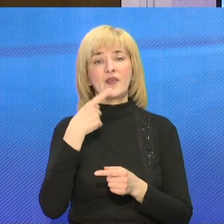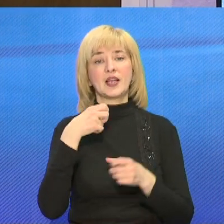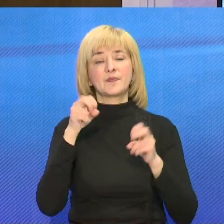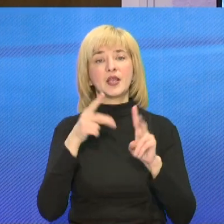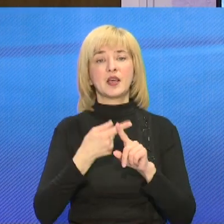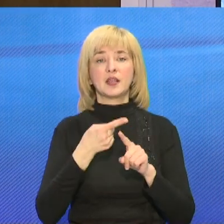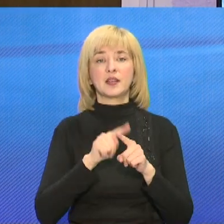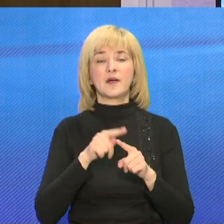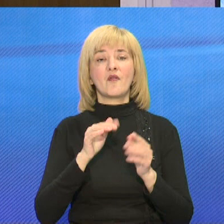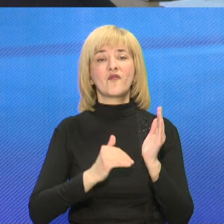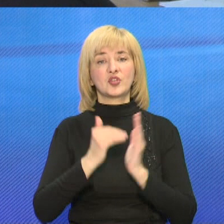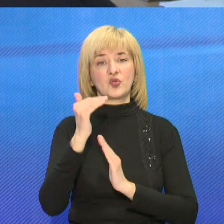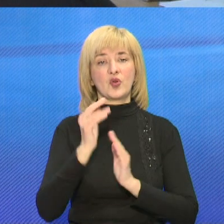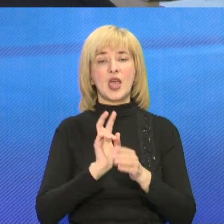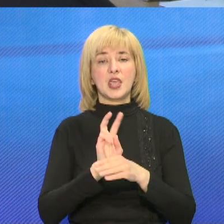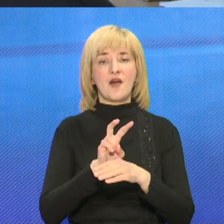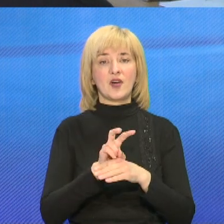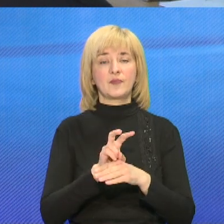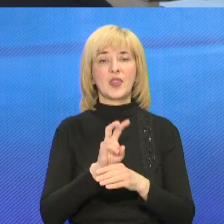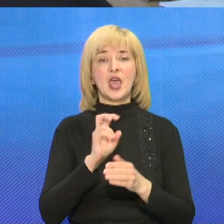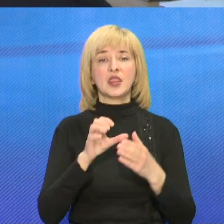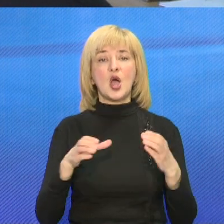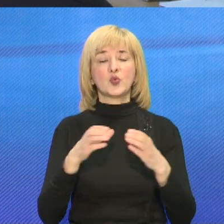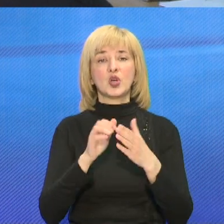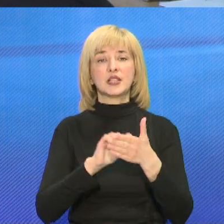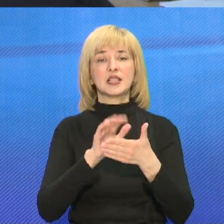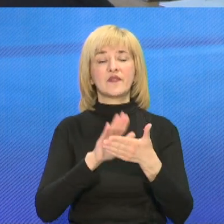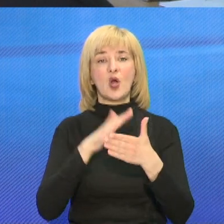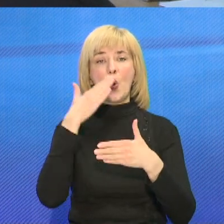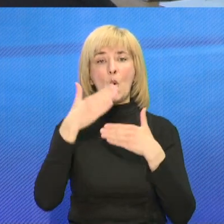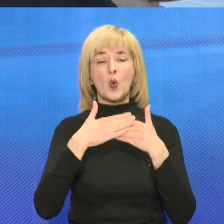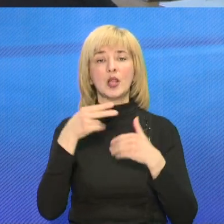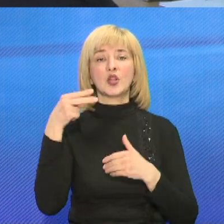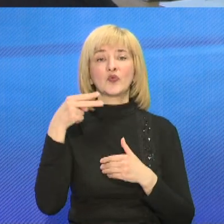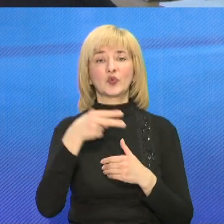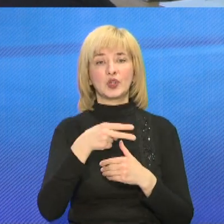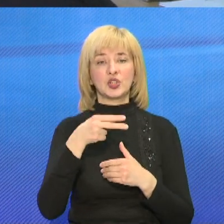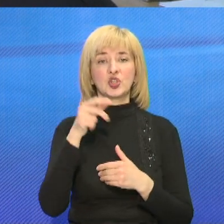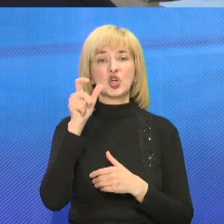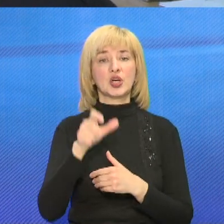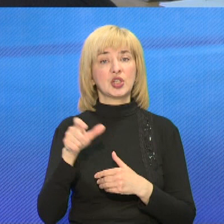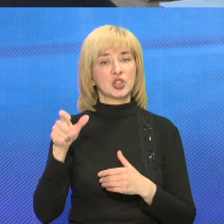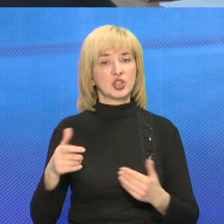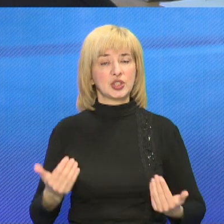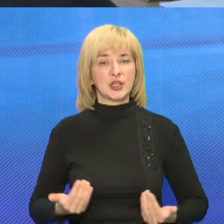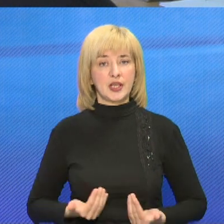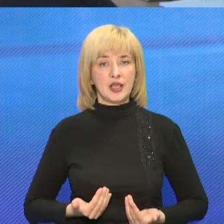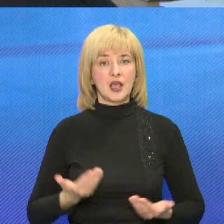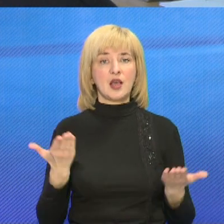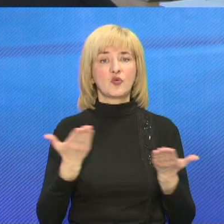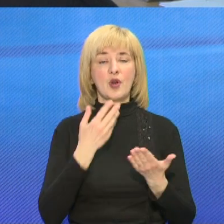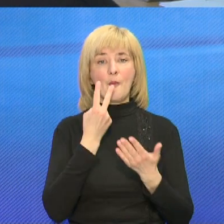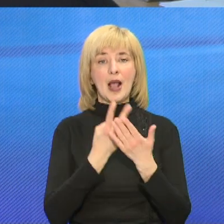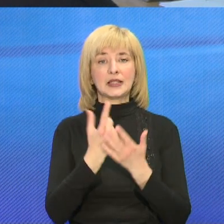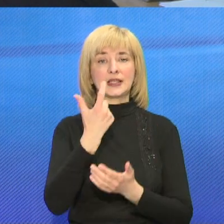довольно высокая явка. На участке зарегистрировано около 2000 жителей. которые показали